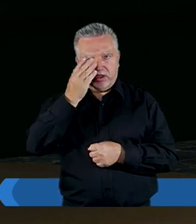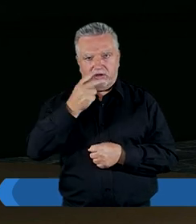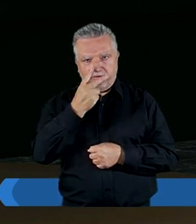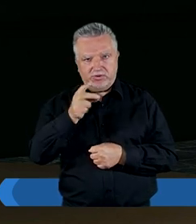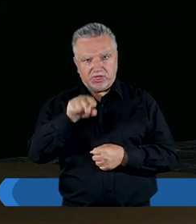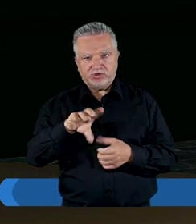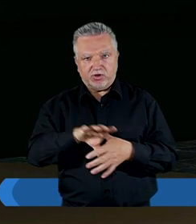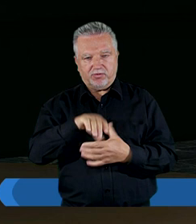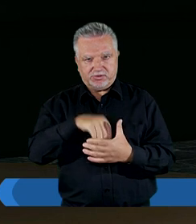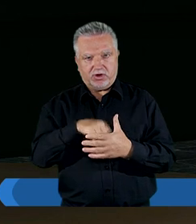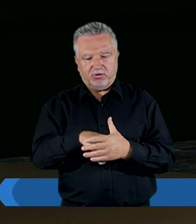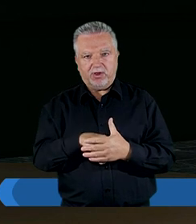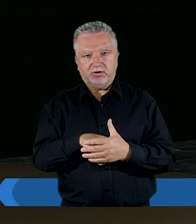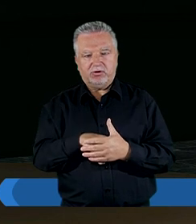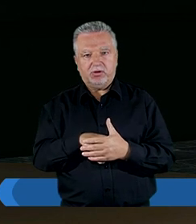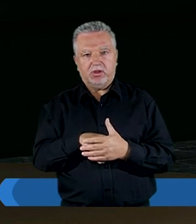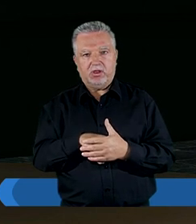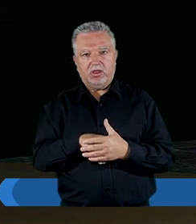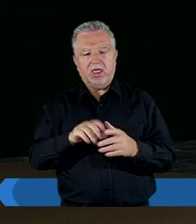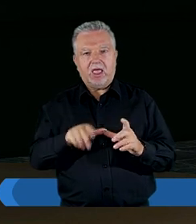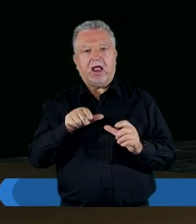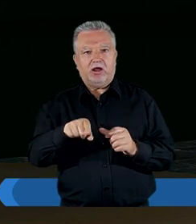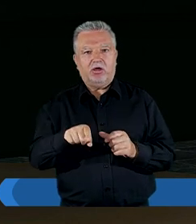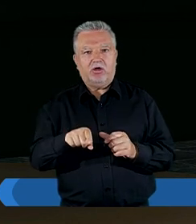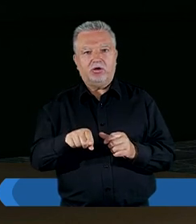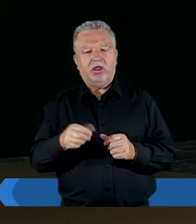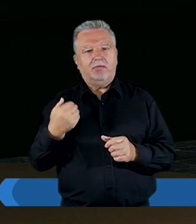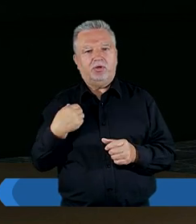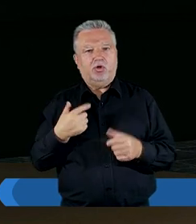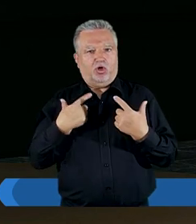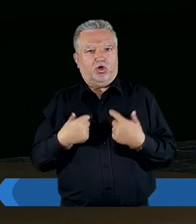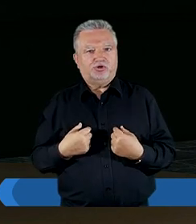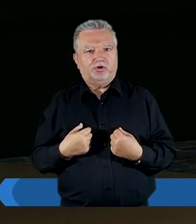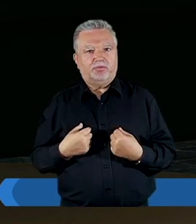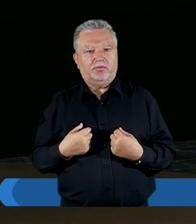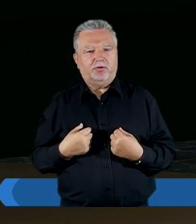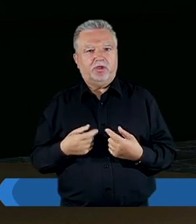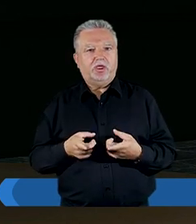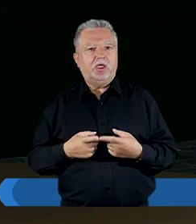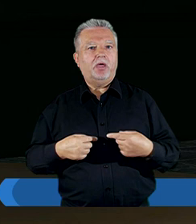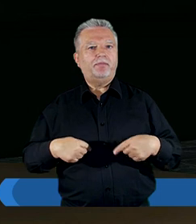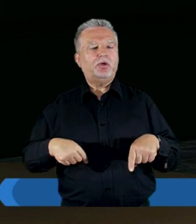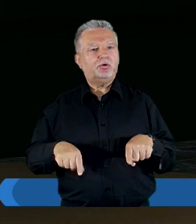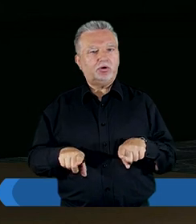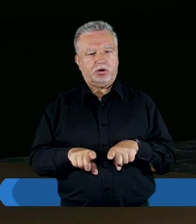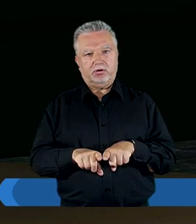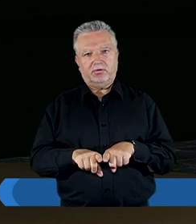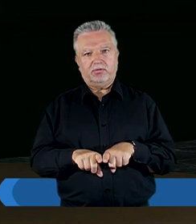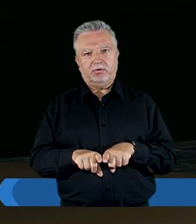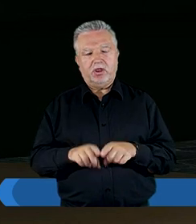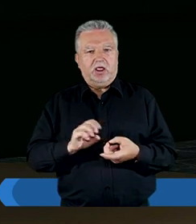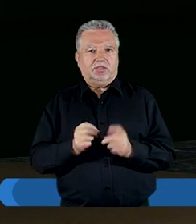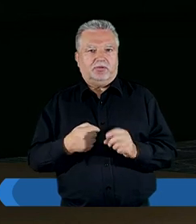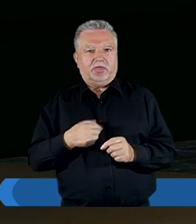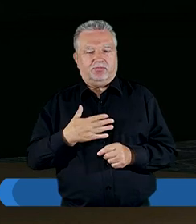zachowaniu dotyczące jego dzieci, ale on jednak był osobą taką spełnioną. No, wyobraźmy sobie, że gdybym ja